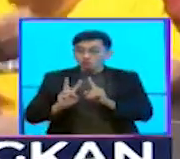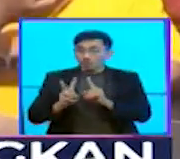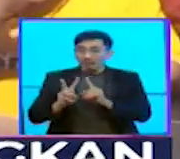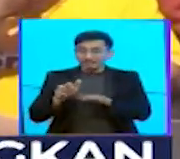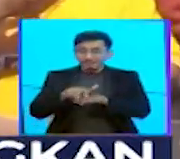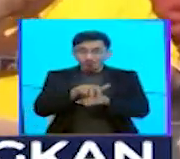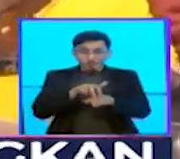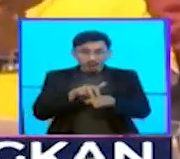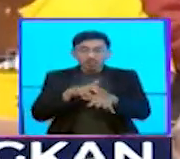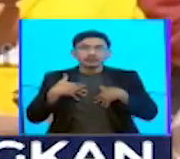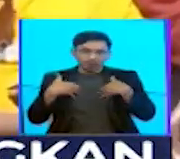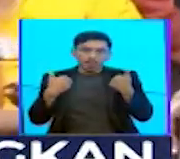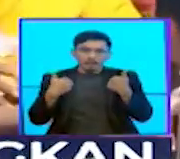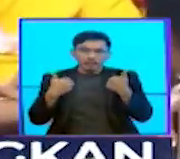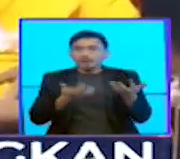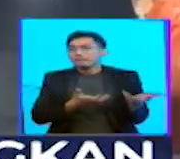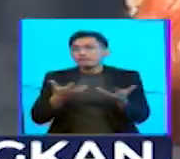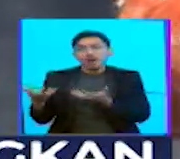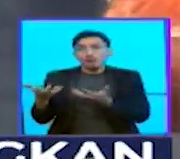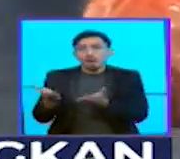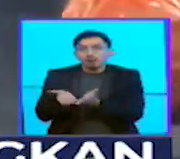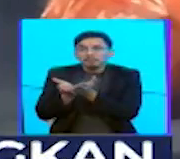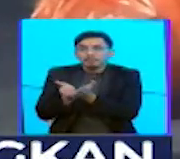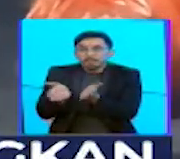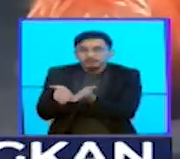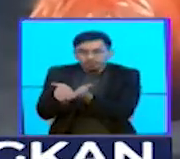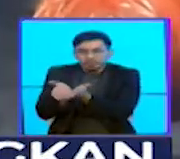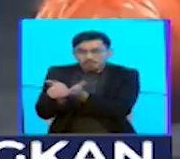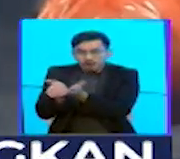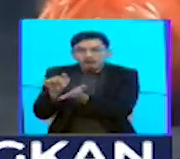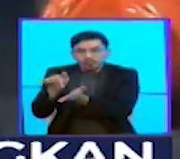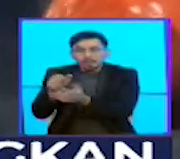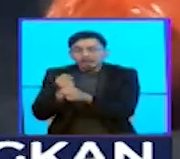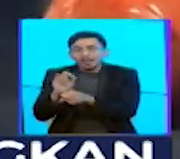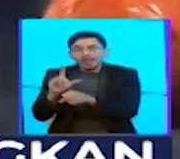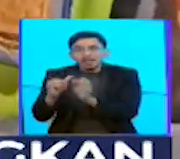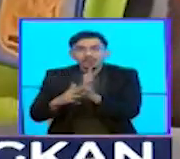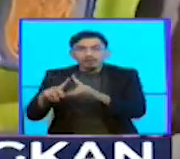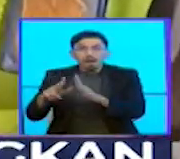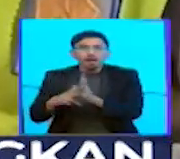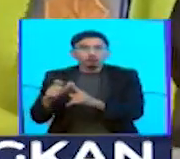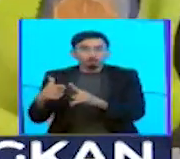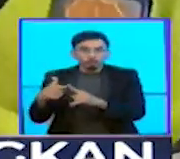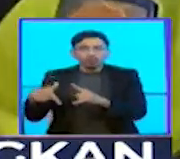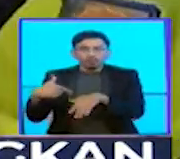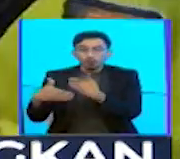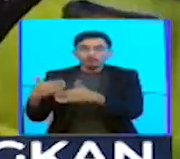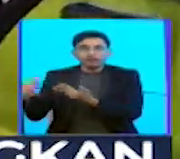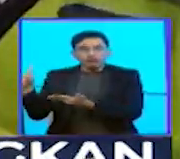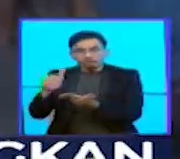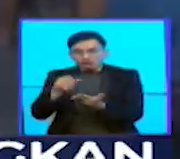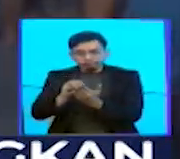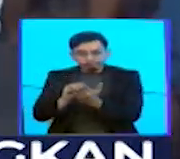Pelabuhan Ketapang dibawa ke Pelabuhan Gilimanuk. Sebelum dipulangkan, petugas melakukan pendataan. Hingga kini keluarga pasien